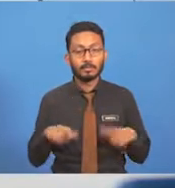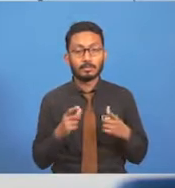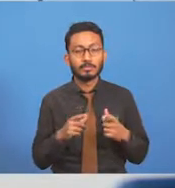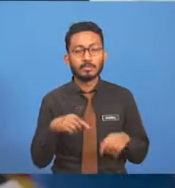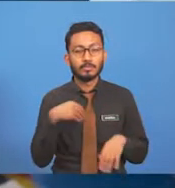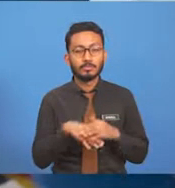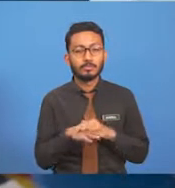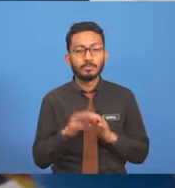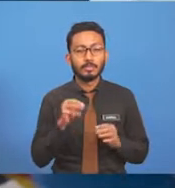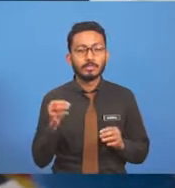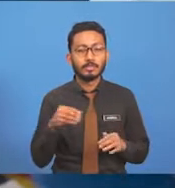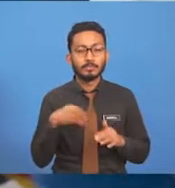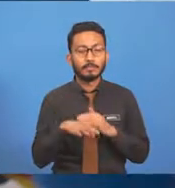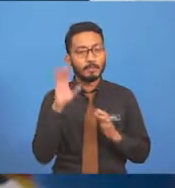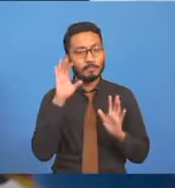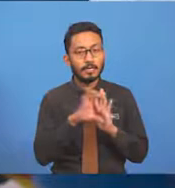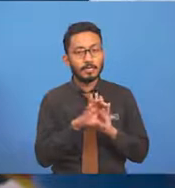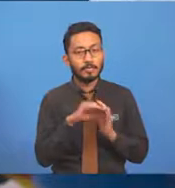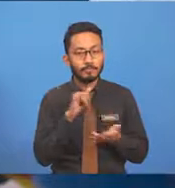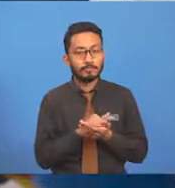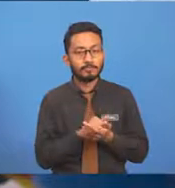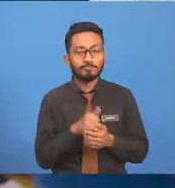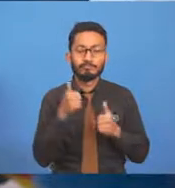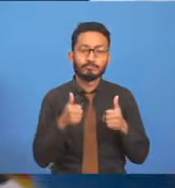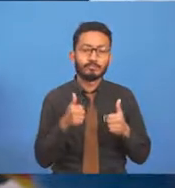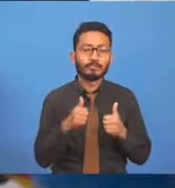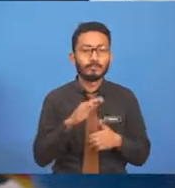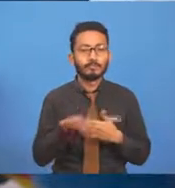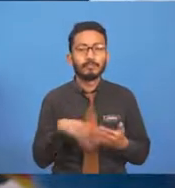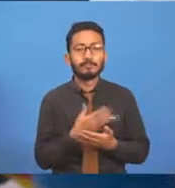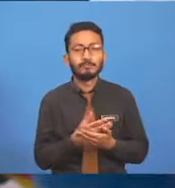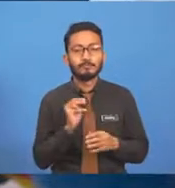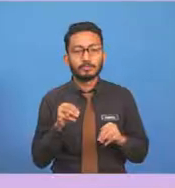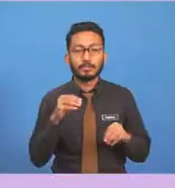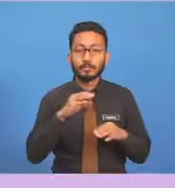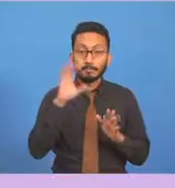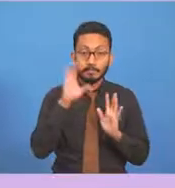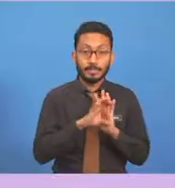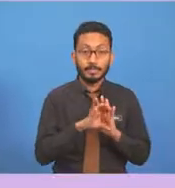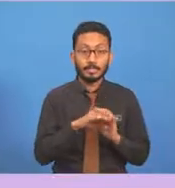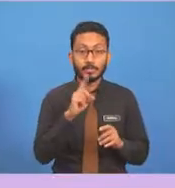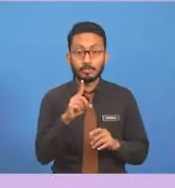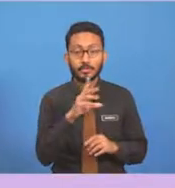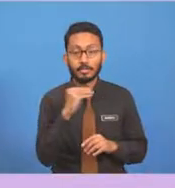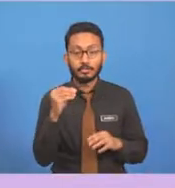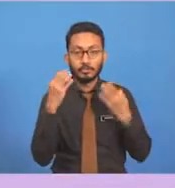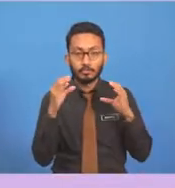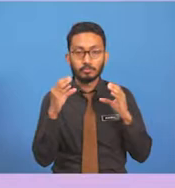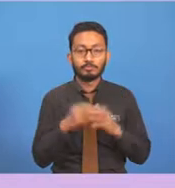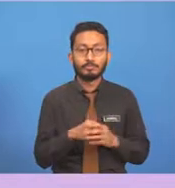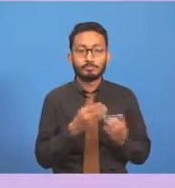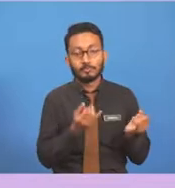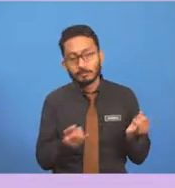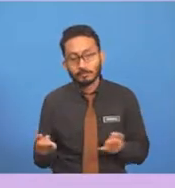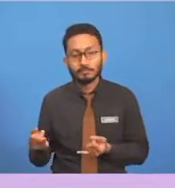itu? Bagus semua. Ya, murid dalam gambar pertama bersama dengan guru menjemput